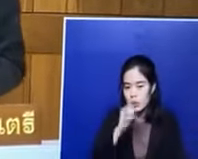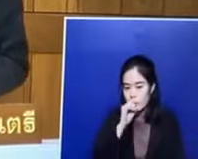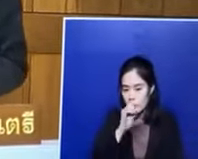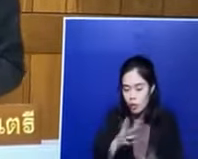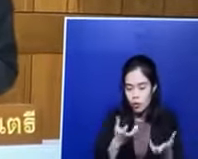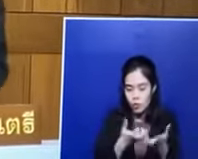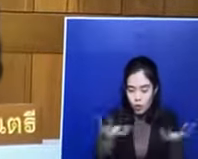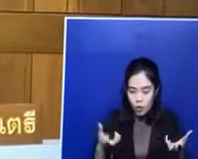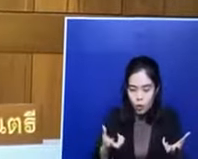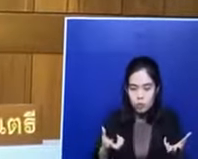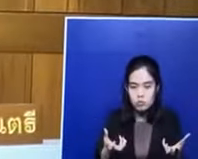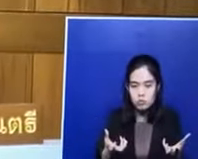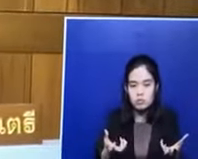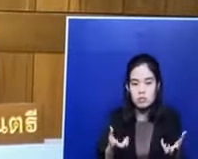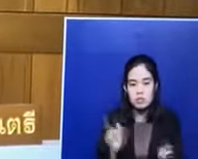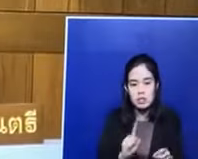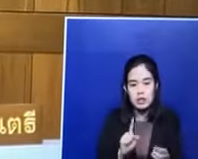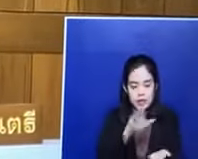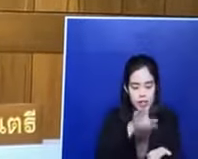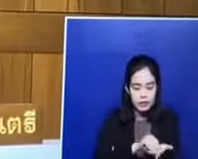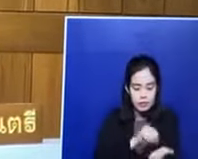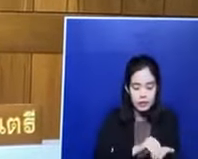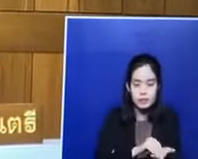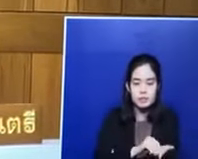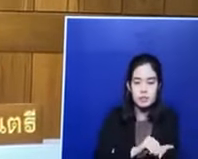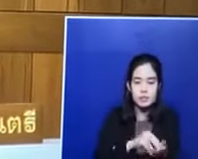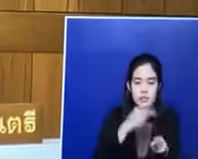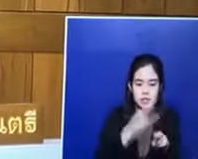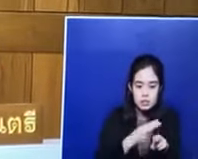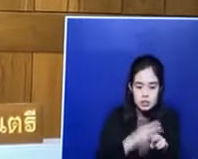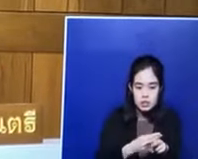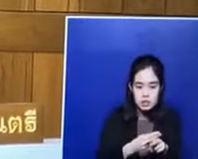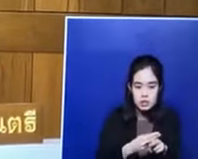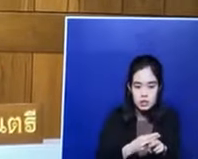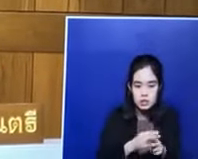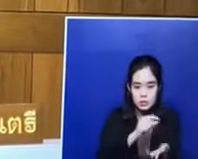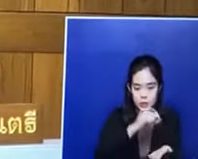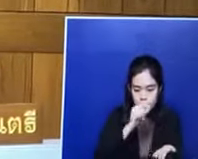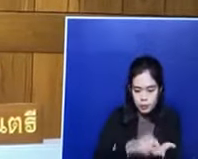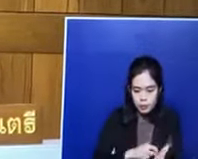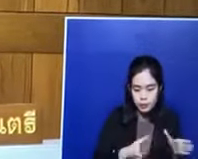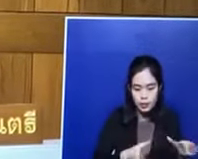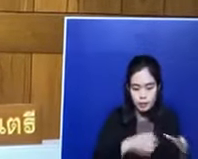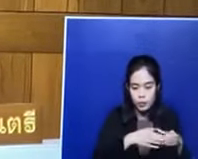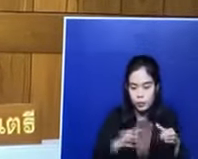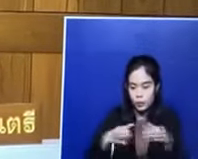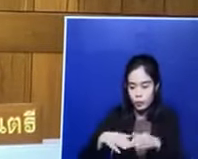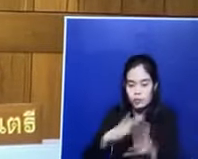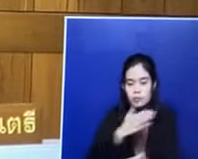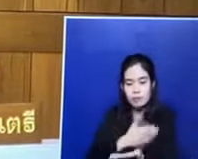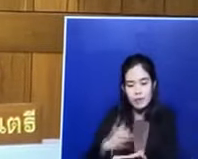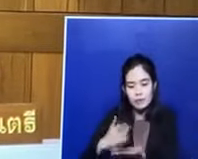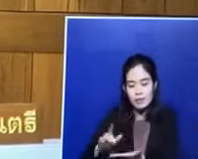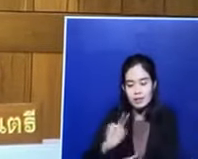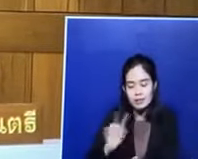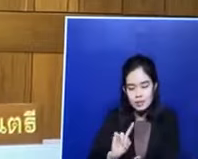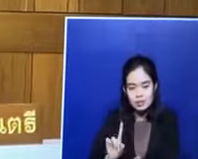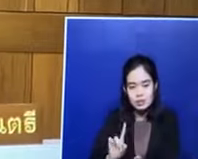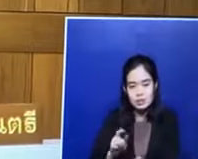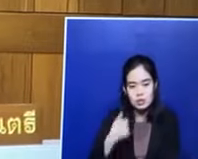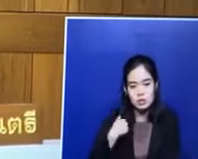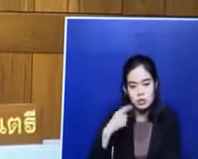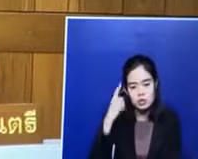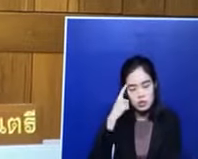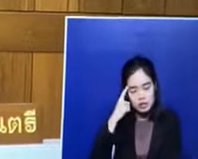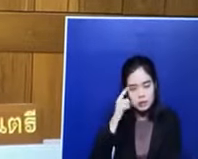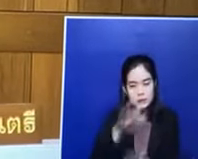ดุหรือแบบรูปรายการก่อสร้างหลายหน่วยงานมีข้อวิจารณ์และต้องปรับปรุงการกำหนดขอบเขตของงานทีวา